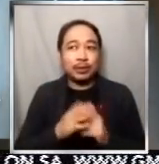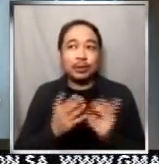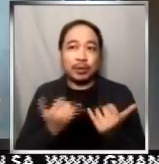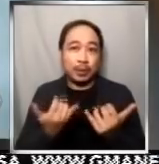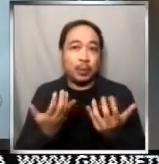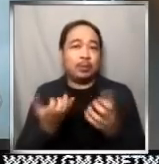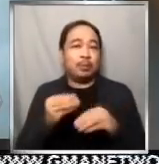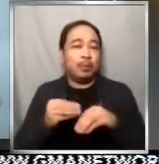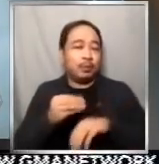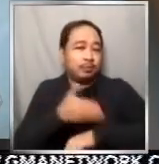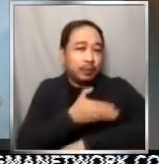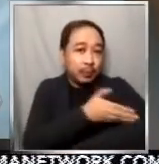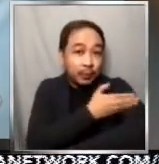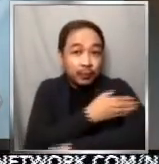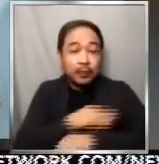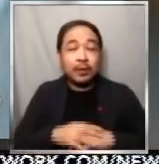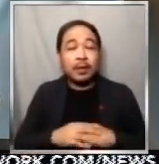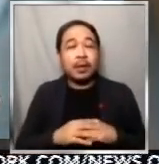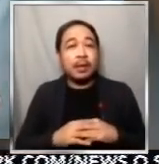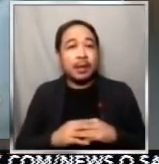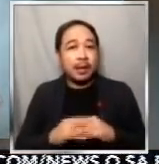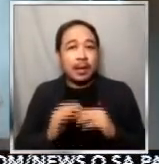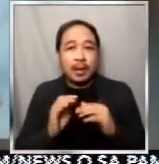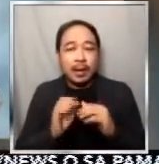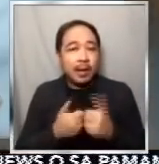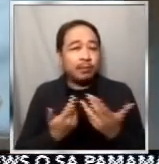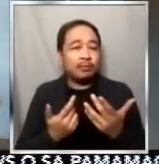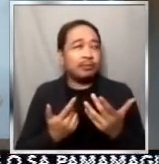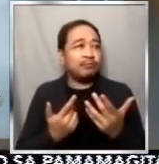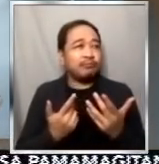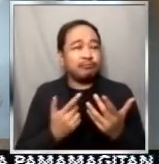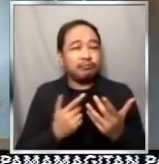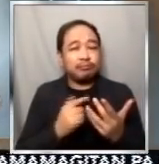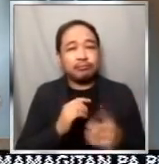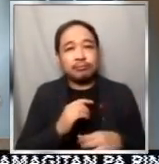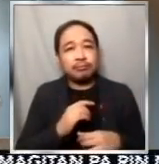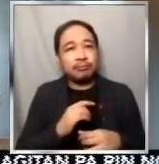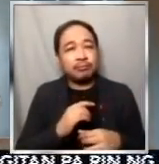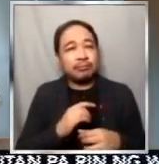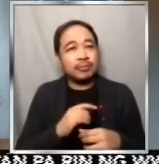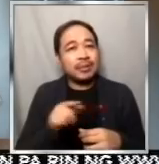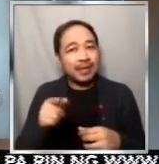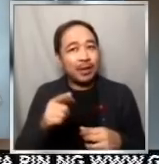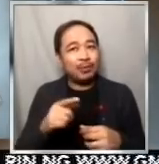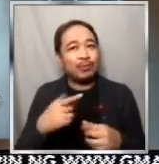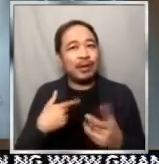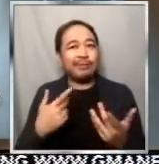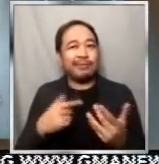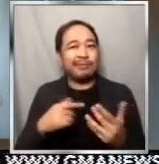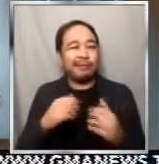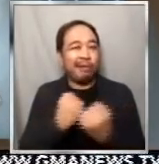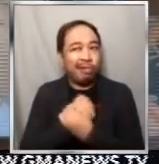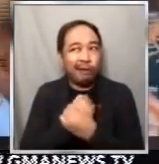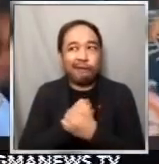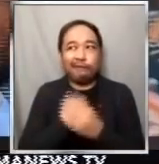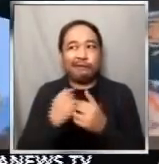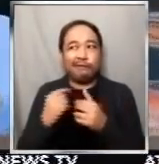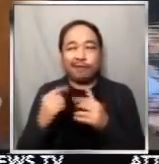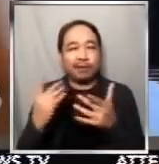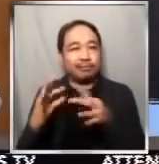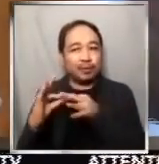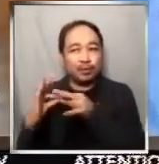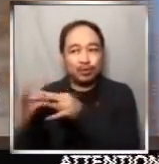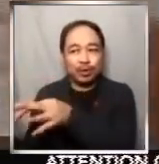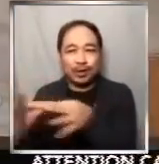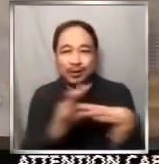galingan pa yung pag-a-act, mga love triangle, lahat, basta marami pa silang aabangan. Sa